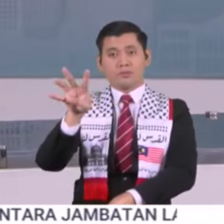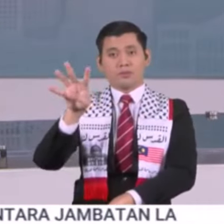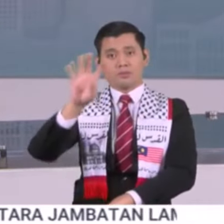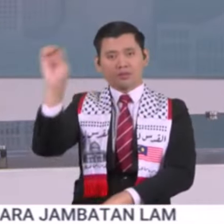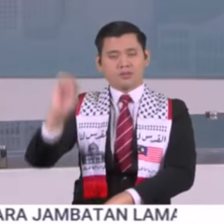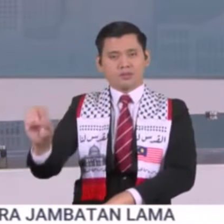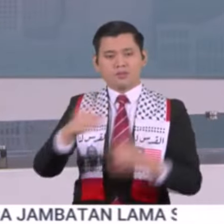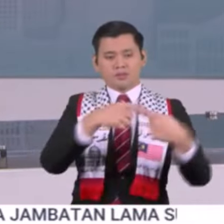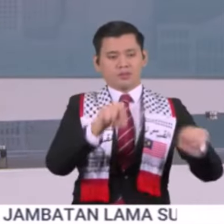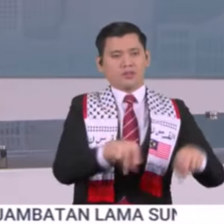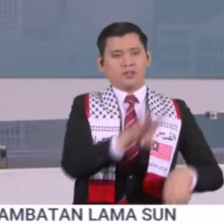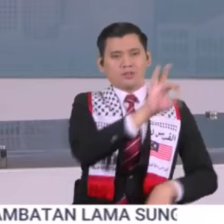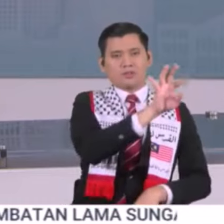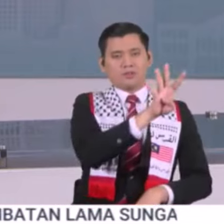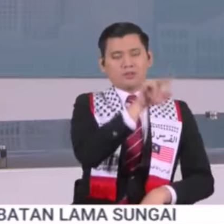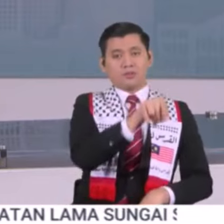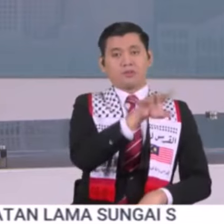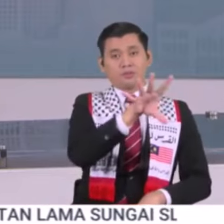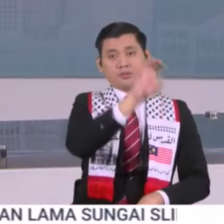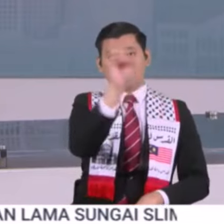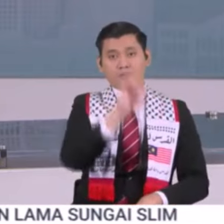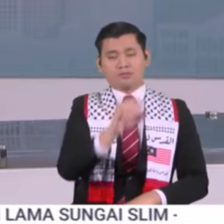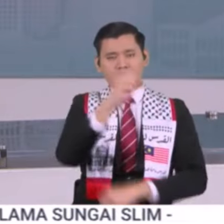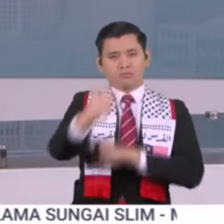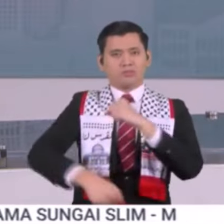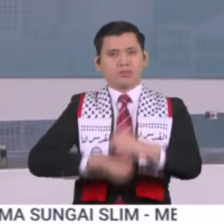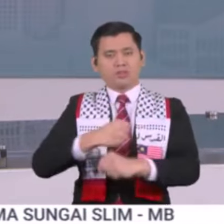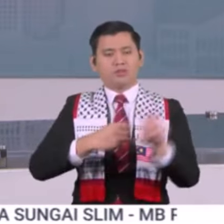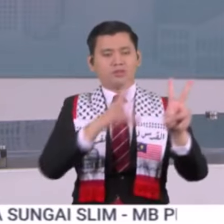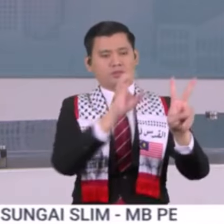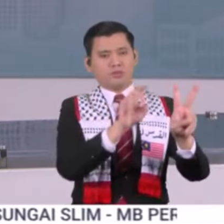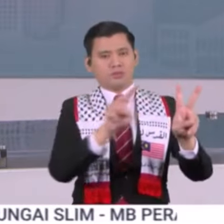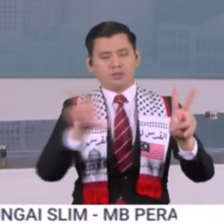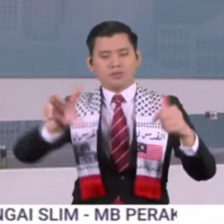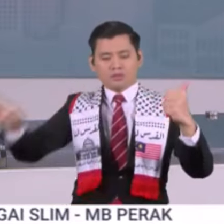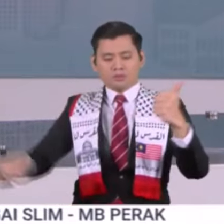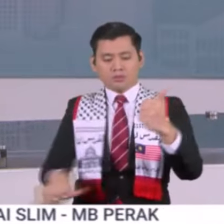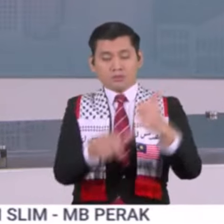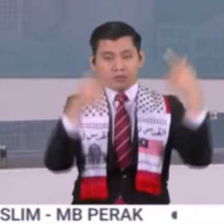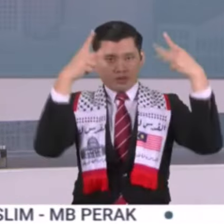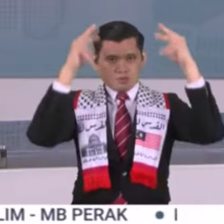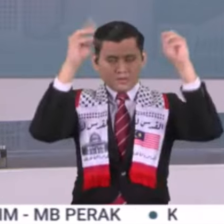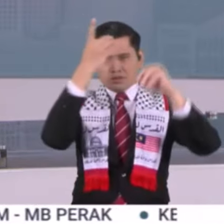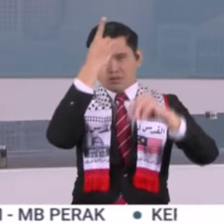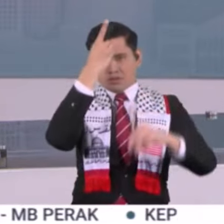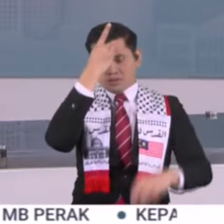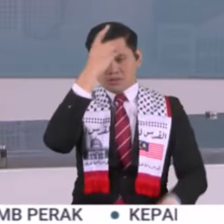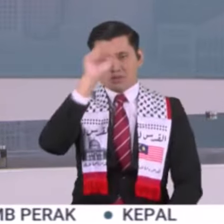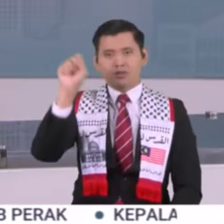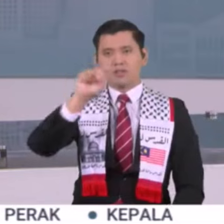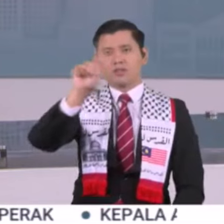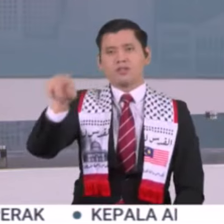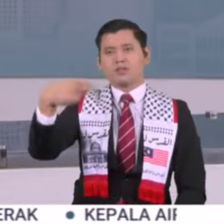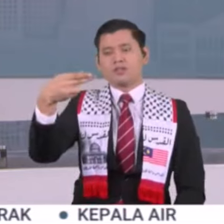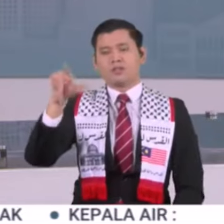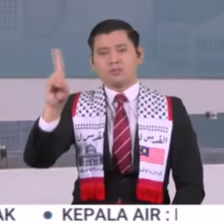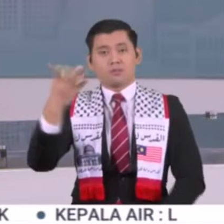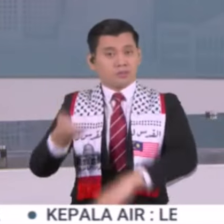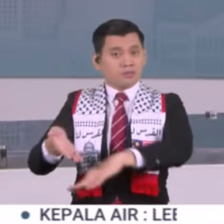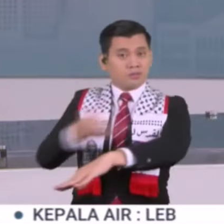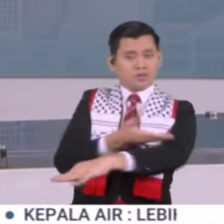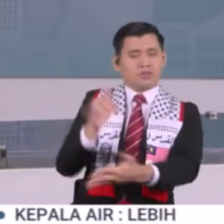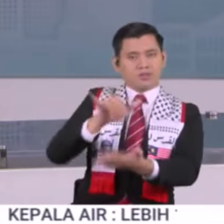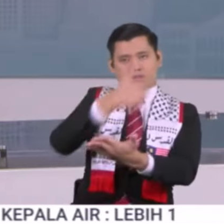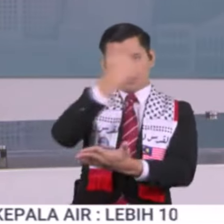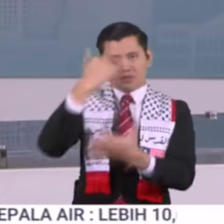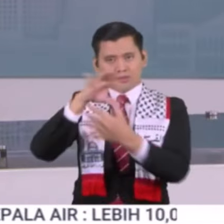97.4% berbanding 94.5% pada tahun lalu. Timbalan Perdana Menteri Datuk Seri Dr. Ahmad Zahid Hamidi berkata, peningkatan itu